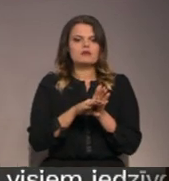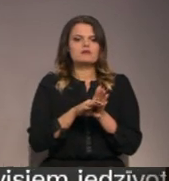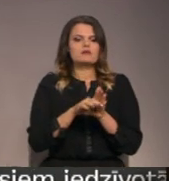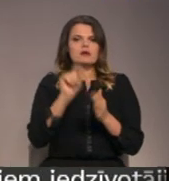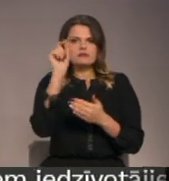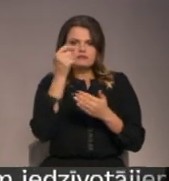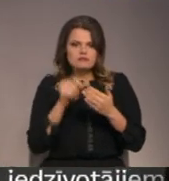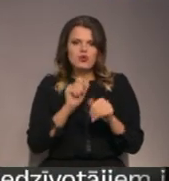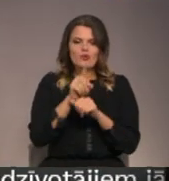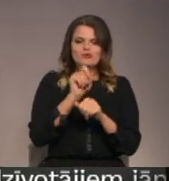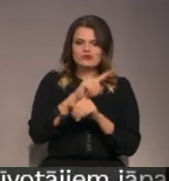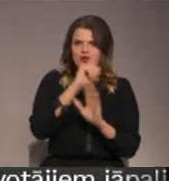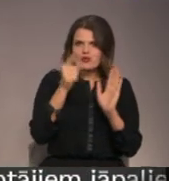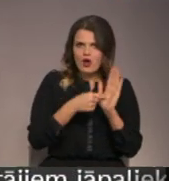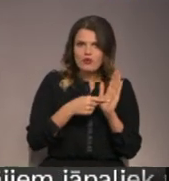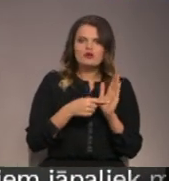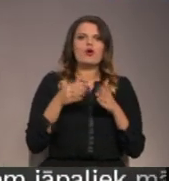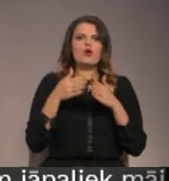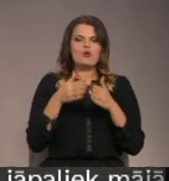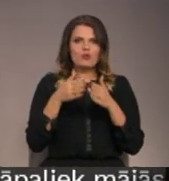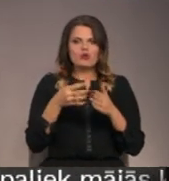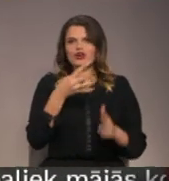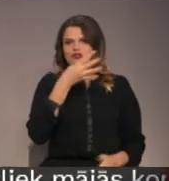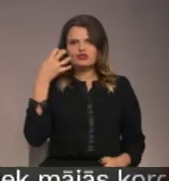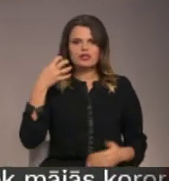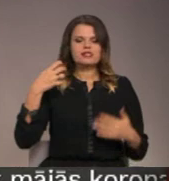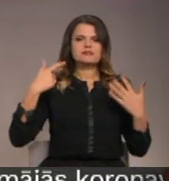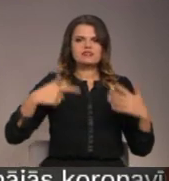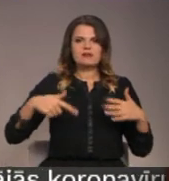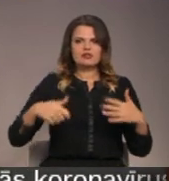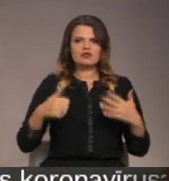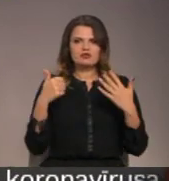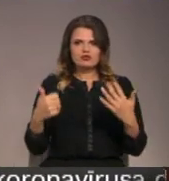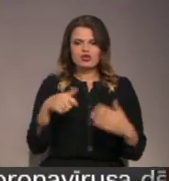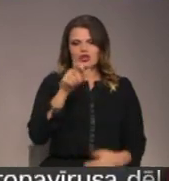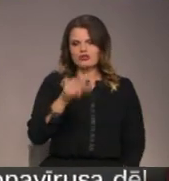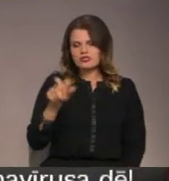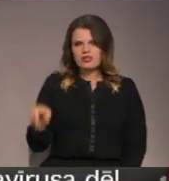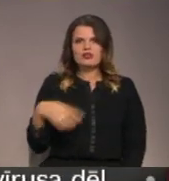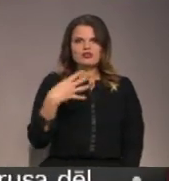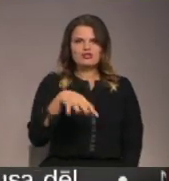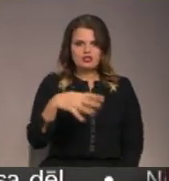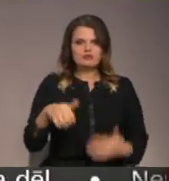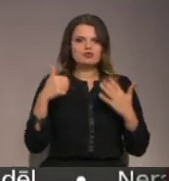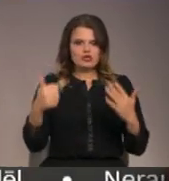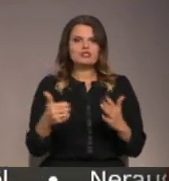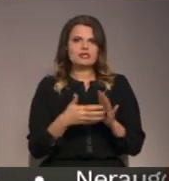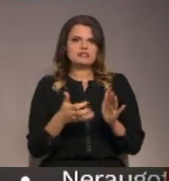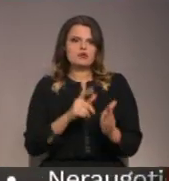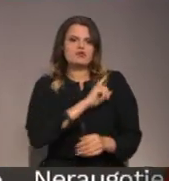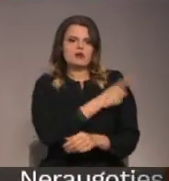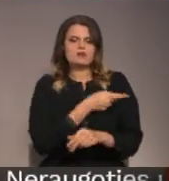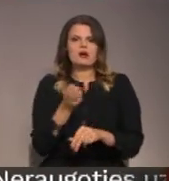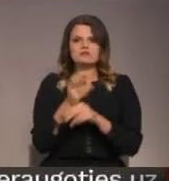aizpildot anketas, uzdodot jautājumus. No kuģa 476 pasažieriem 46 izmanto iespēju un atnāk